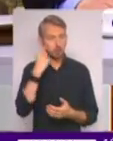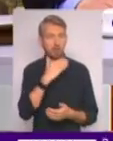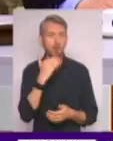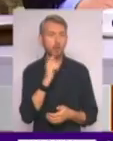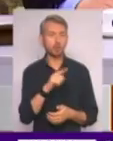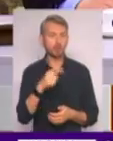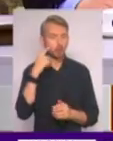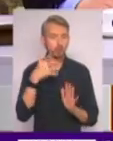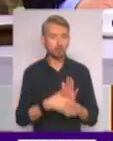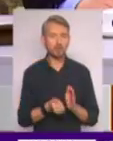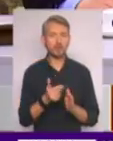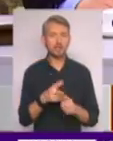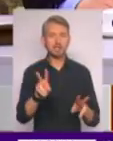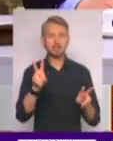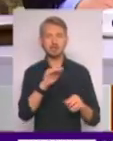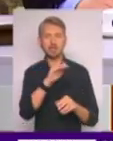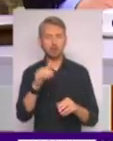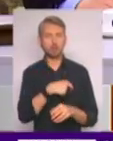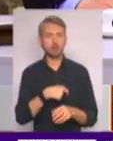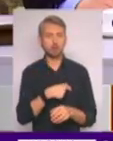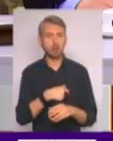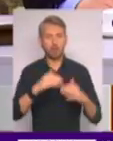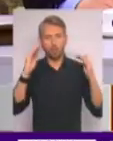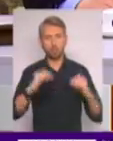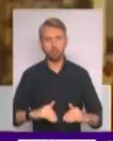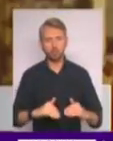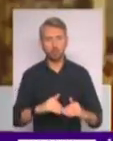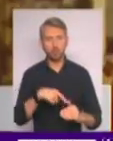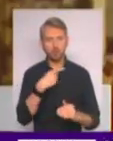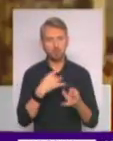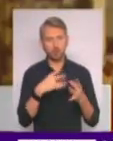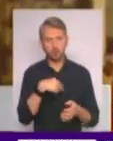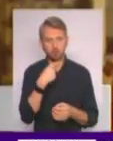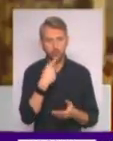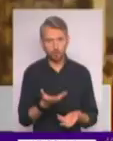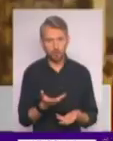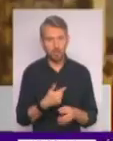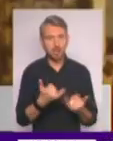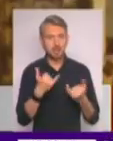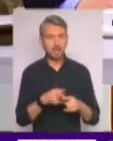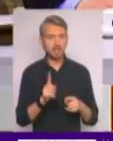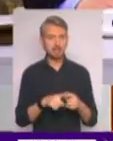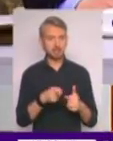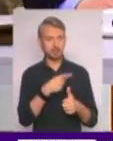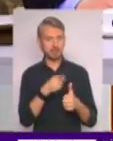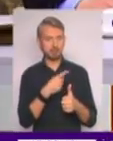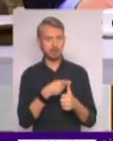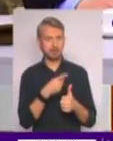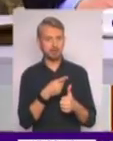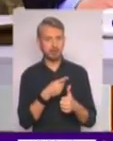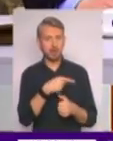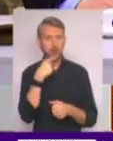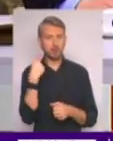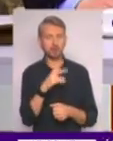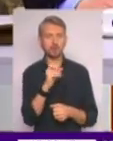розуміє, наскільки статус депутата на сьогоднішній день опущений, говорячи простою мовою. На жаль, так сказати. Зараз це ім'я, знаєте, таке, скажімо так,